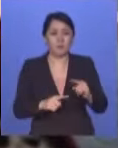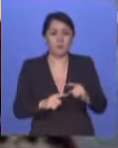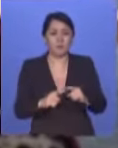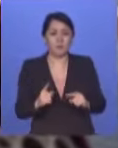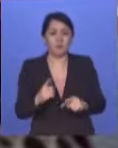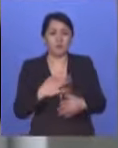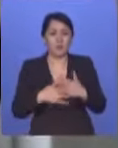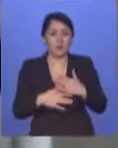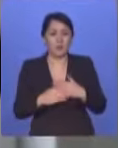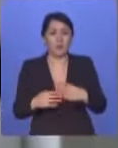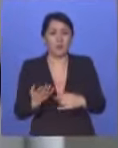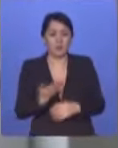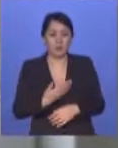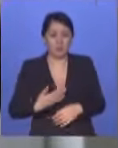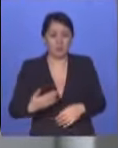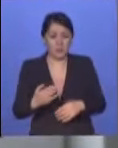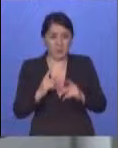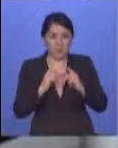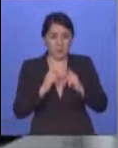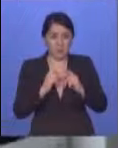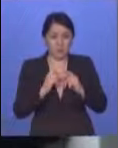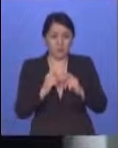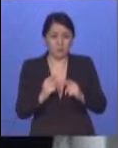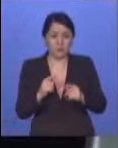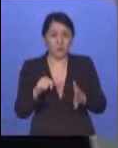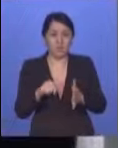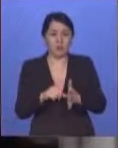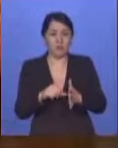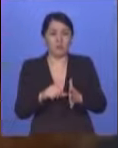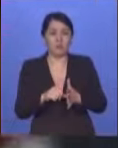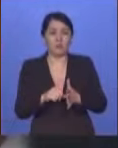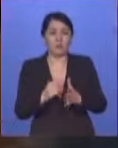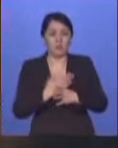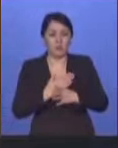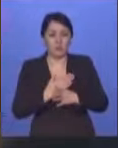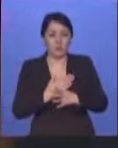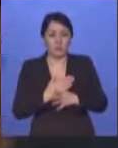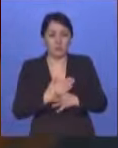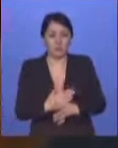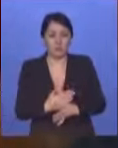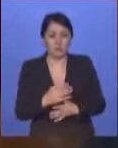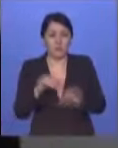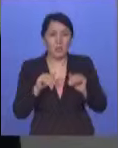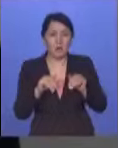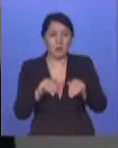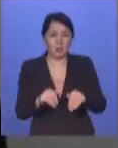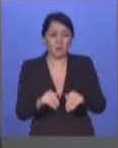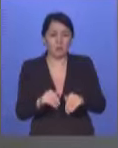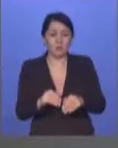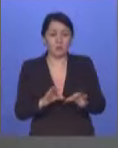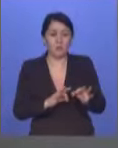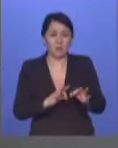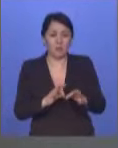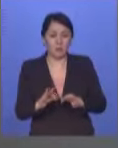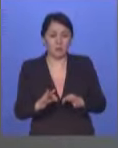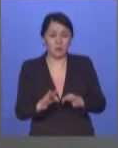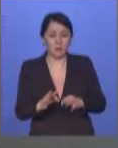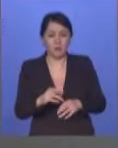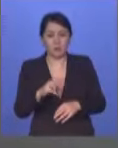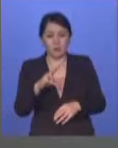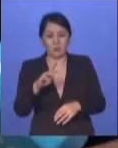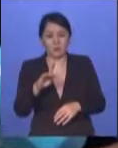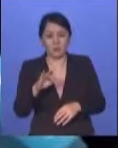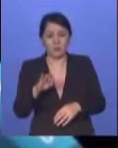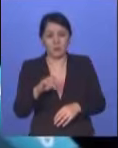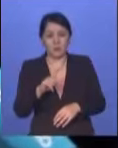за нас рады. В торжественном мероприятии также участвовали спонсоры, среди которых и представители акционерного общества «Алтын